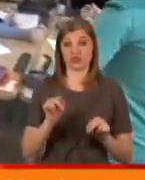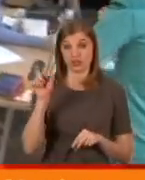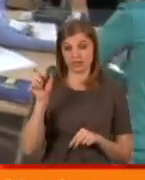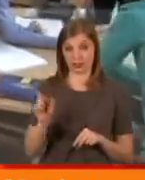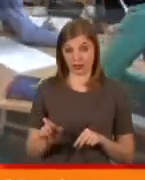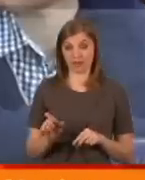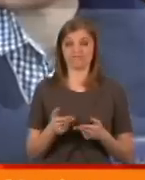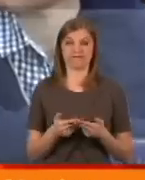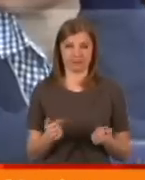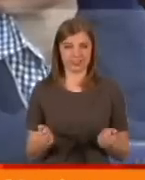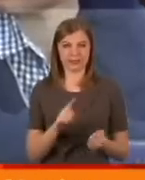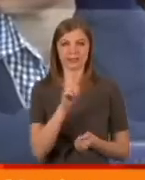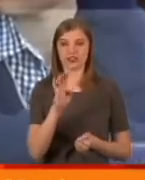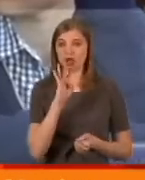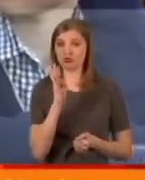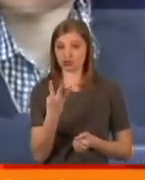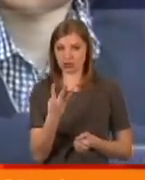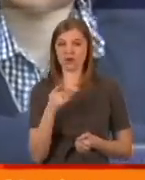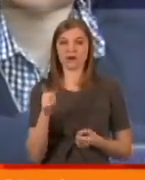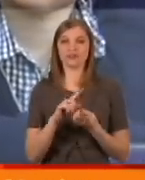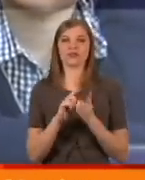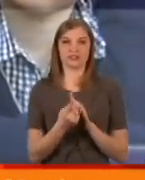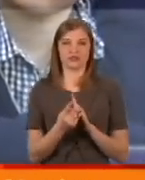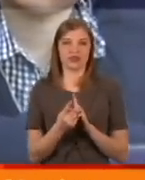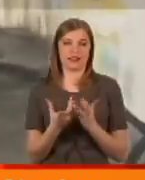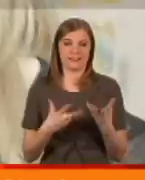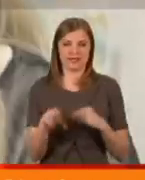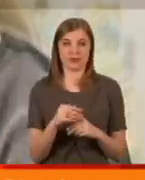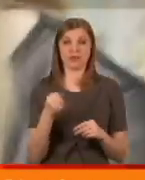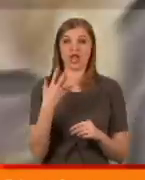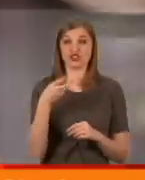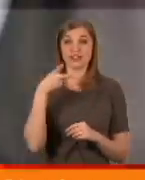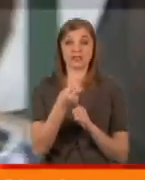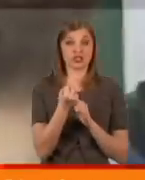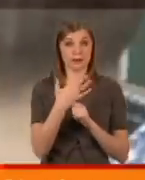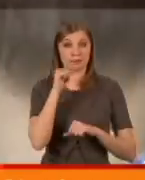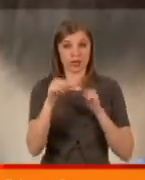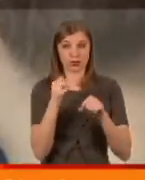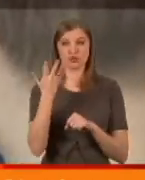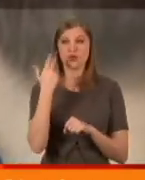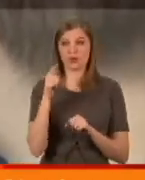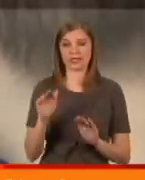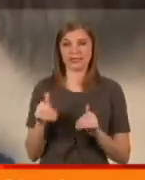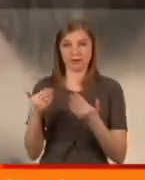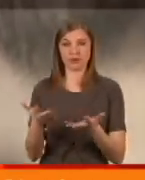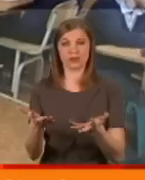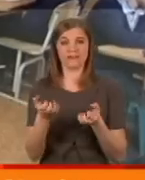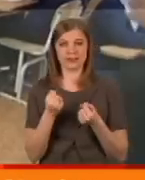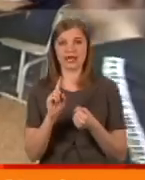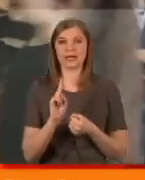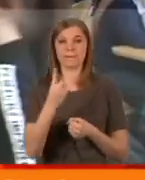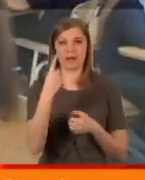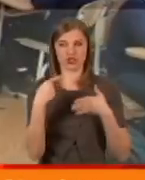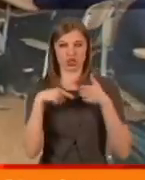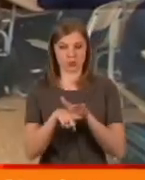Світлана Миколаївна зізнається за чотири роки вони стали для неї усім А ще 2015 коли їй запропонували взяти